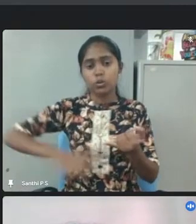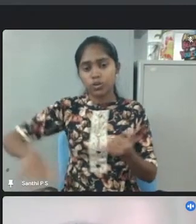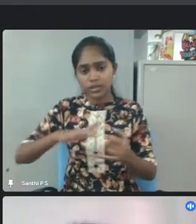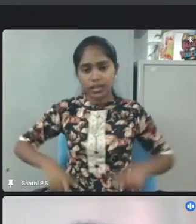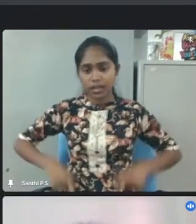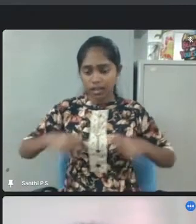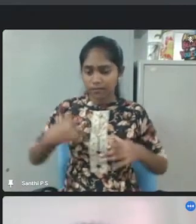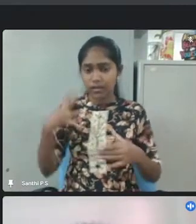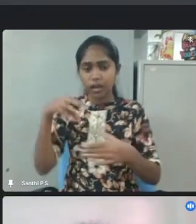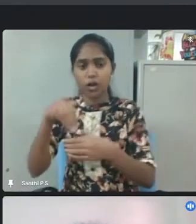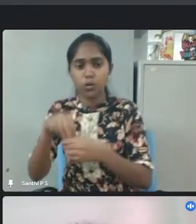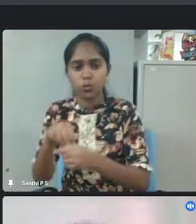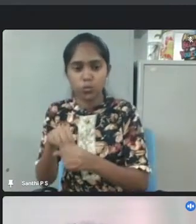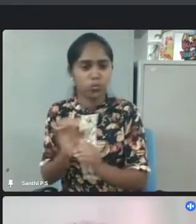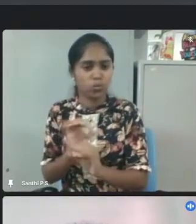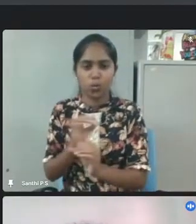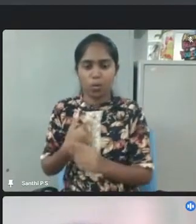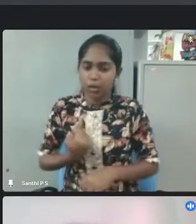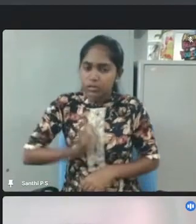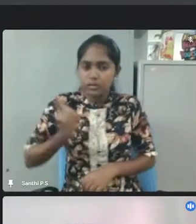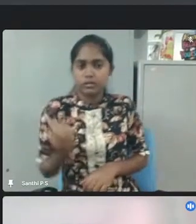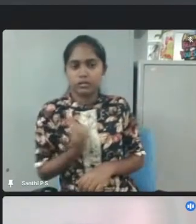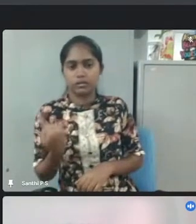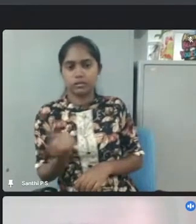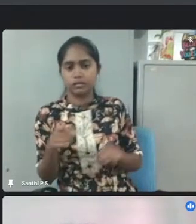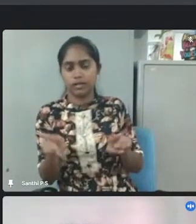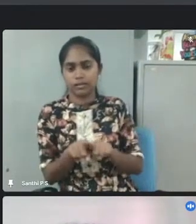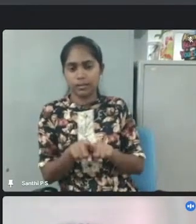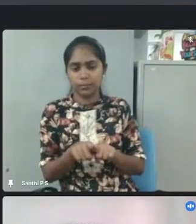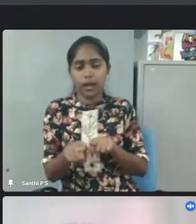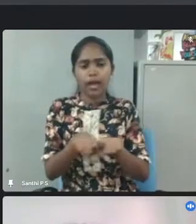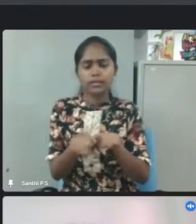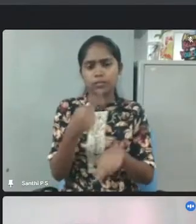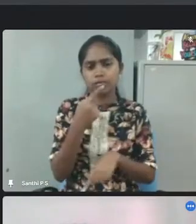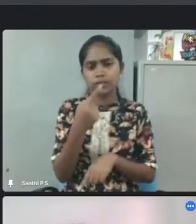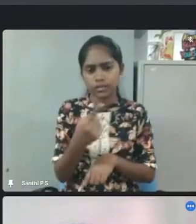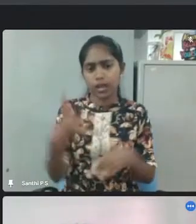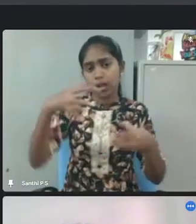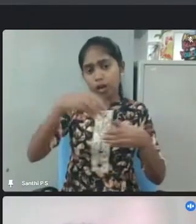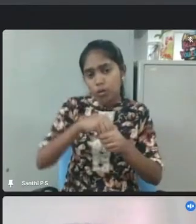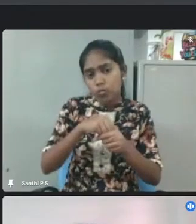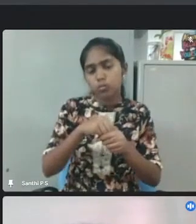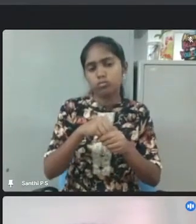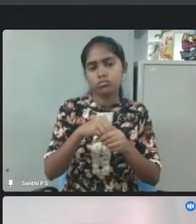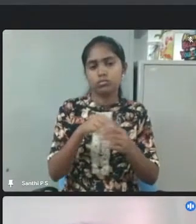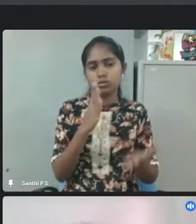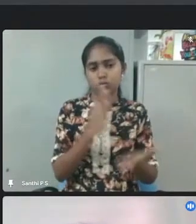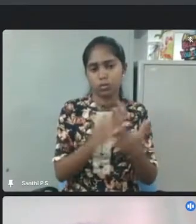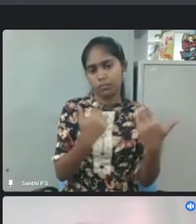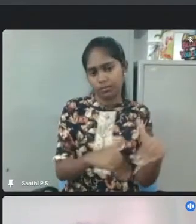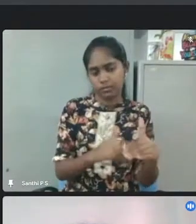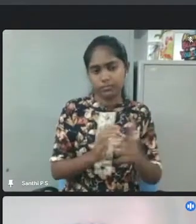പങ്കാളിത്തം കുറയുകയാണ്. അതാണ് ഒരു ഉദാഹരണം പറയുവാണെങ്കിൽ പാർട്ടിസിപ്പേഷൻ റെസ്ട്രിക്ഷൻ. അപ്പോൾ